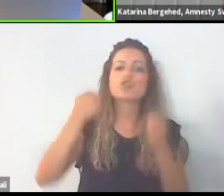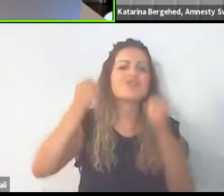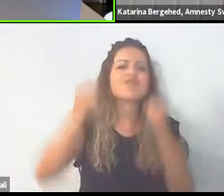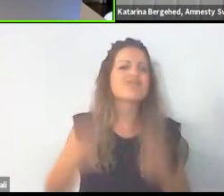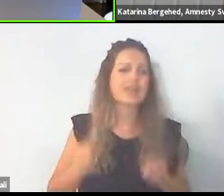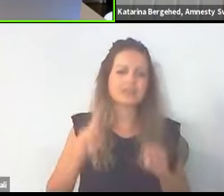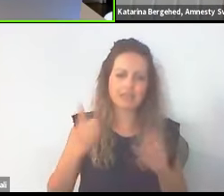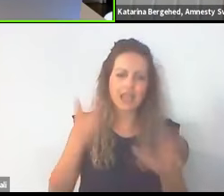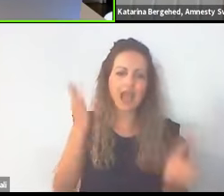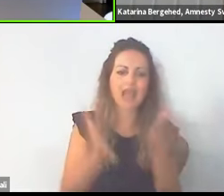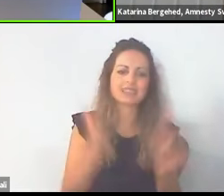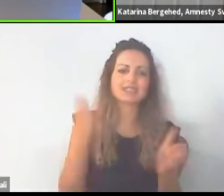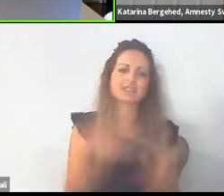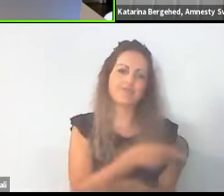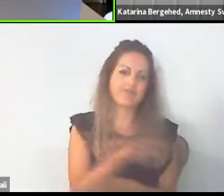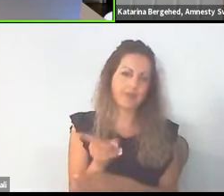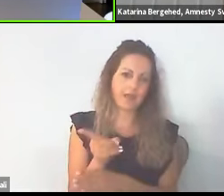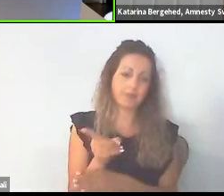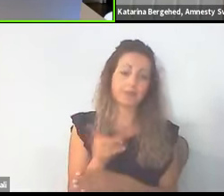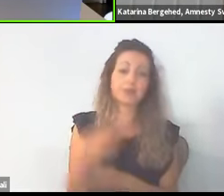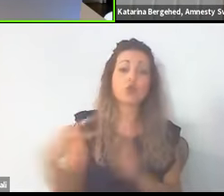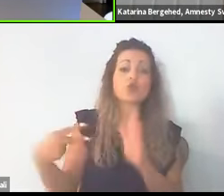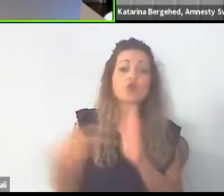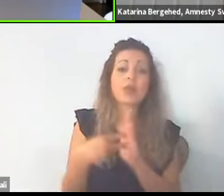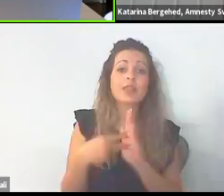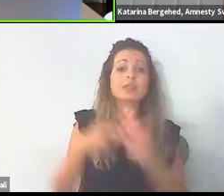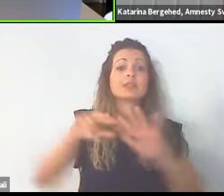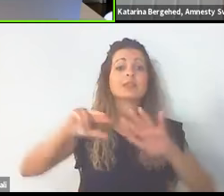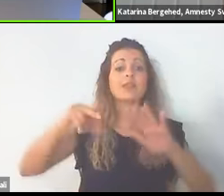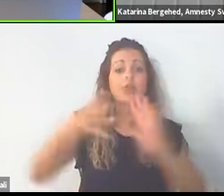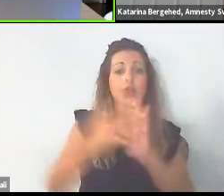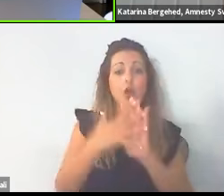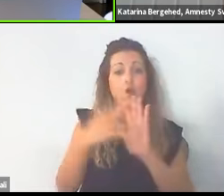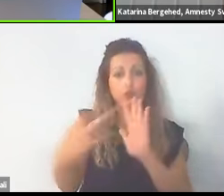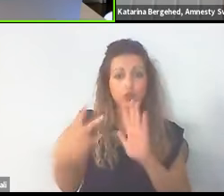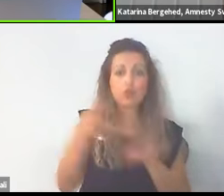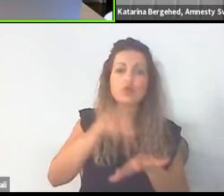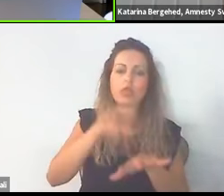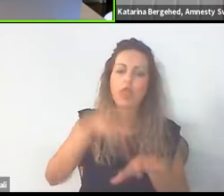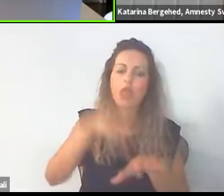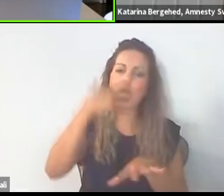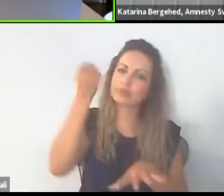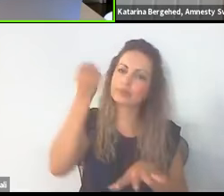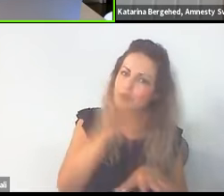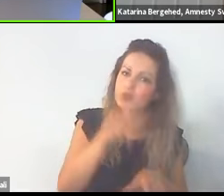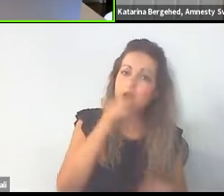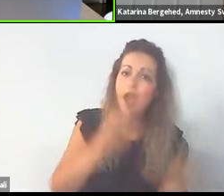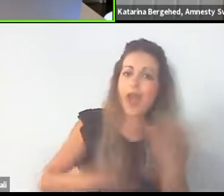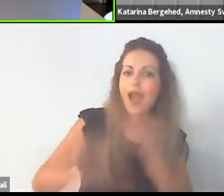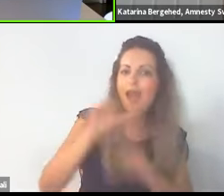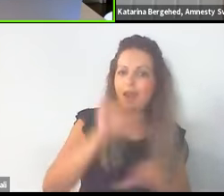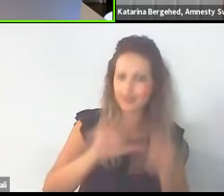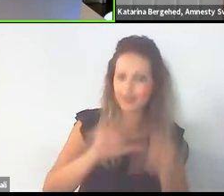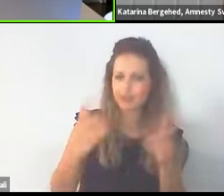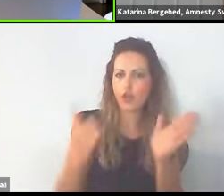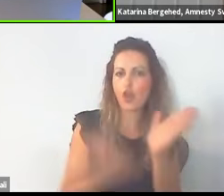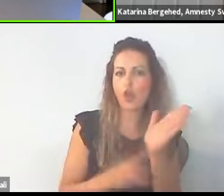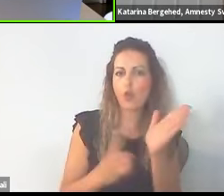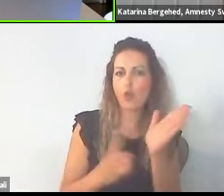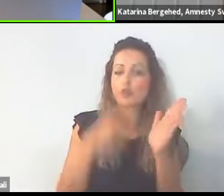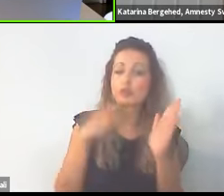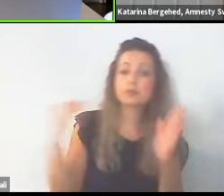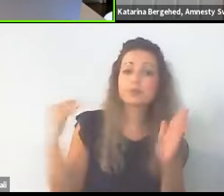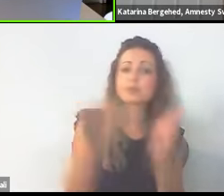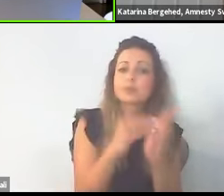Σουηδία επιτέλους άλλαξε την νομοθεσία της και την μετασχημάτισε ορίζοντας τον βιασμό με βάση την απουσία